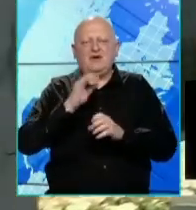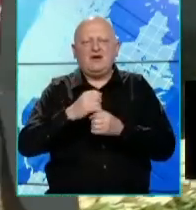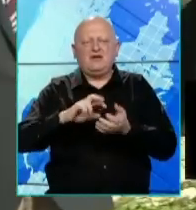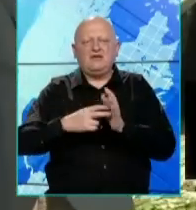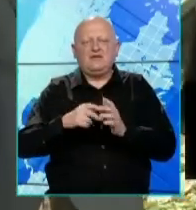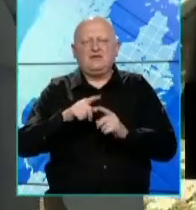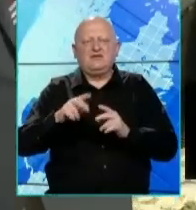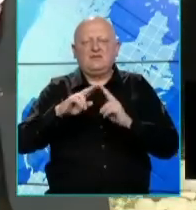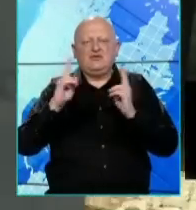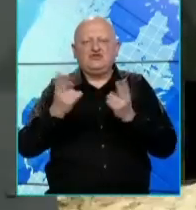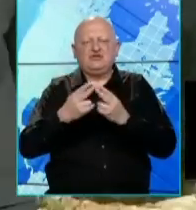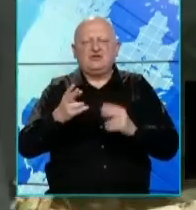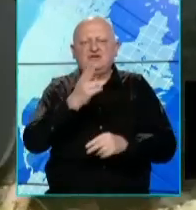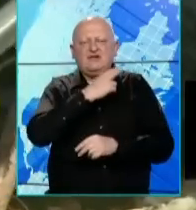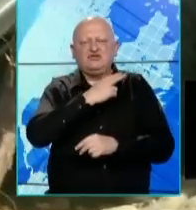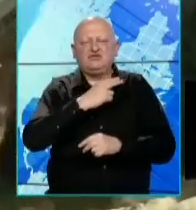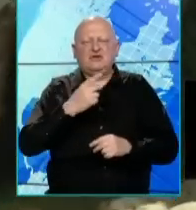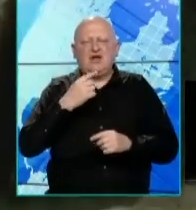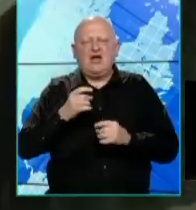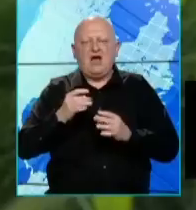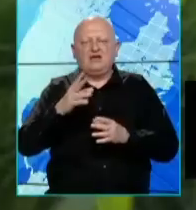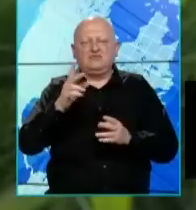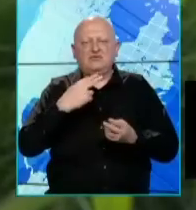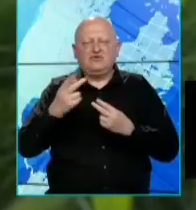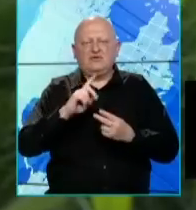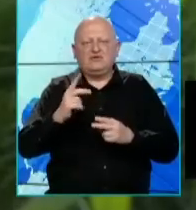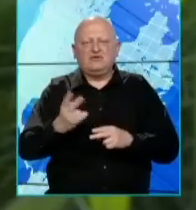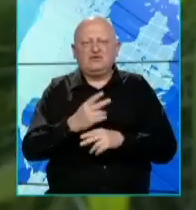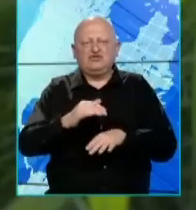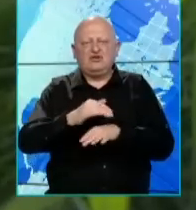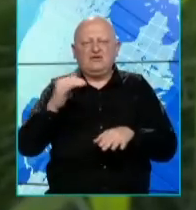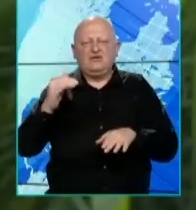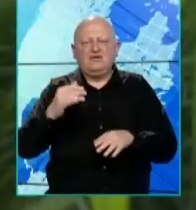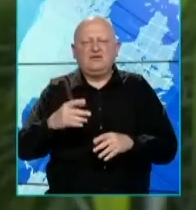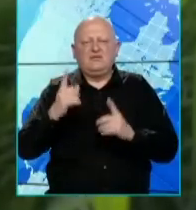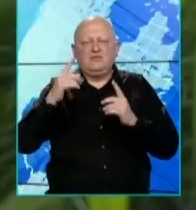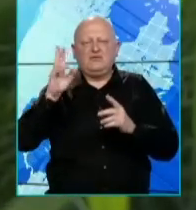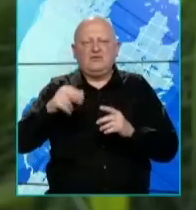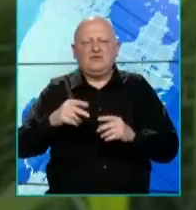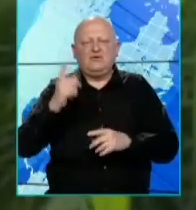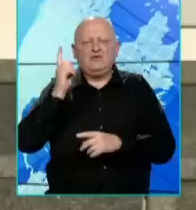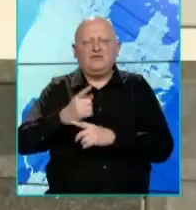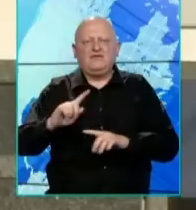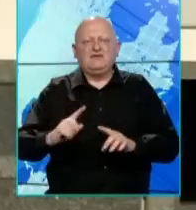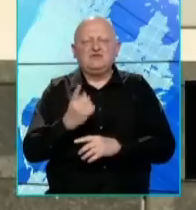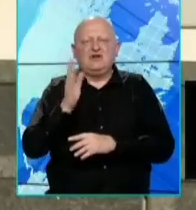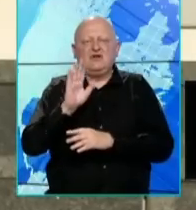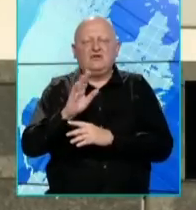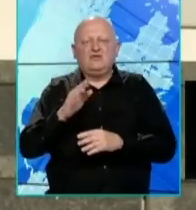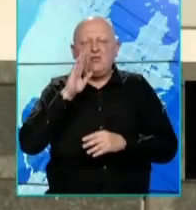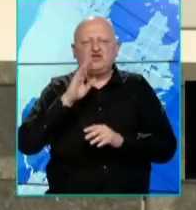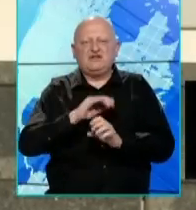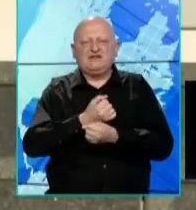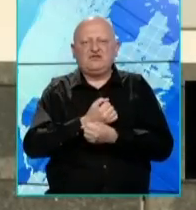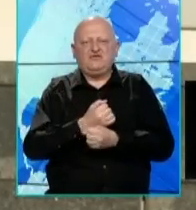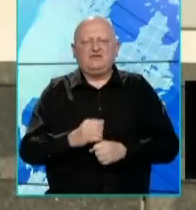političare, ali i za međunarodne zvaničnike. Ako adresa dogovora ne bude državni parlament, presudna bi mogla biti odluka visokog predstavnika u Bosni